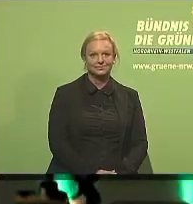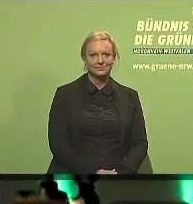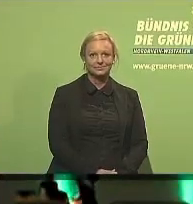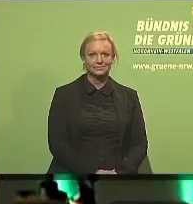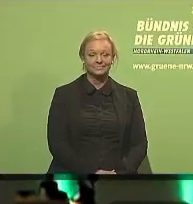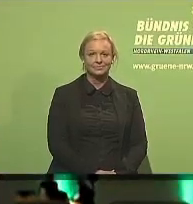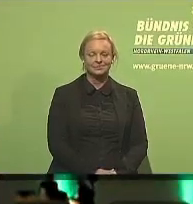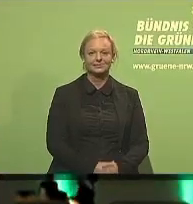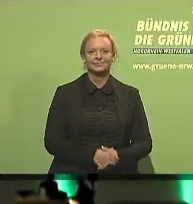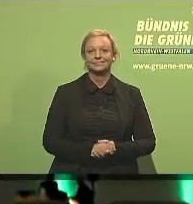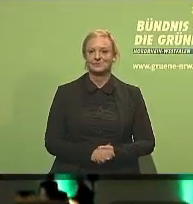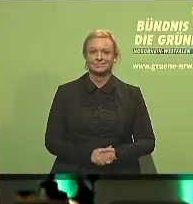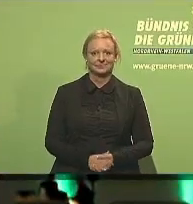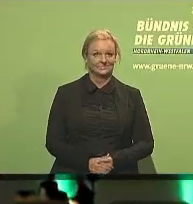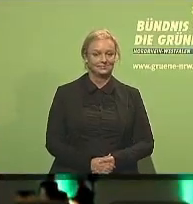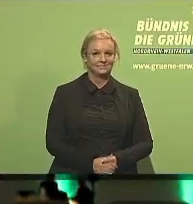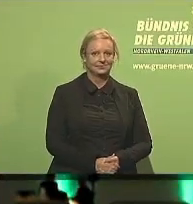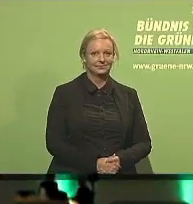Ganz